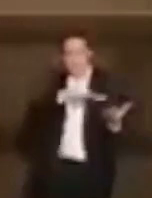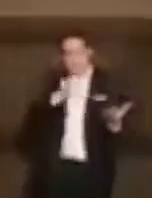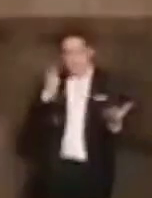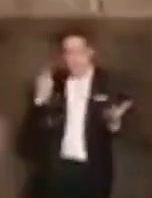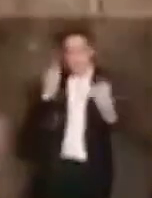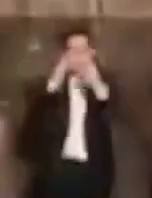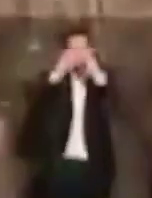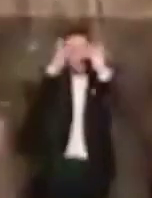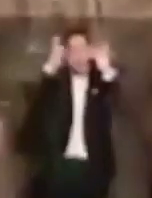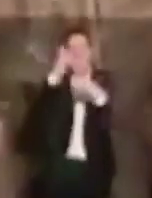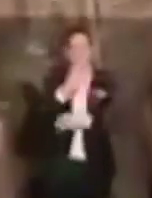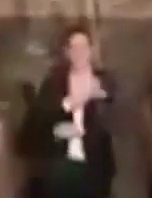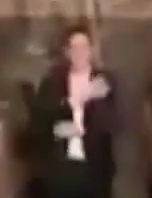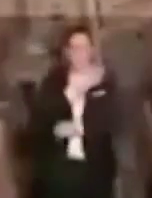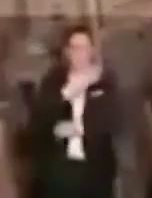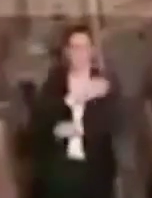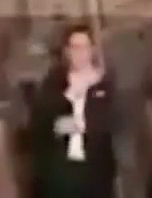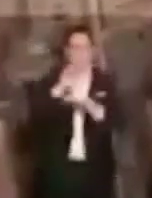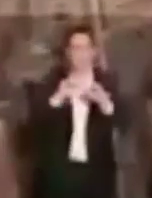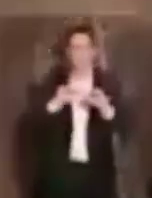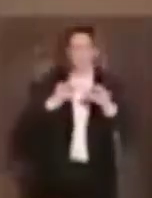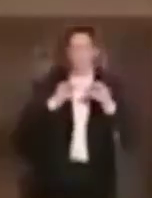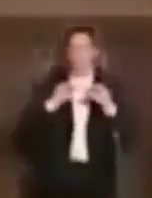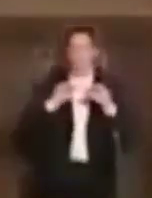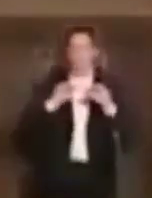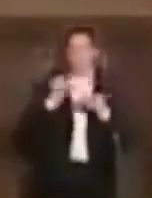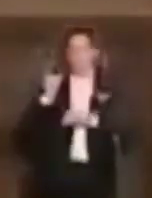است که سر او را بریده؟